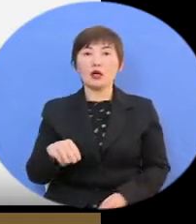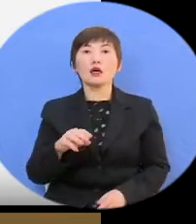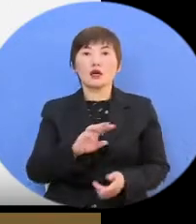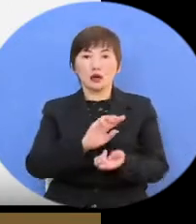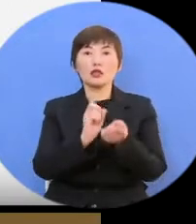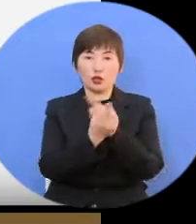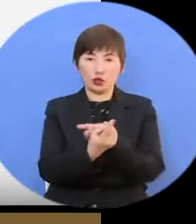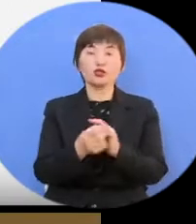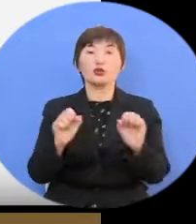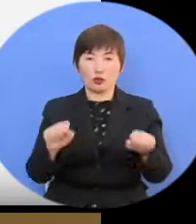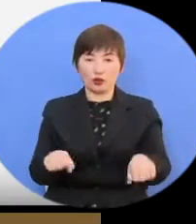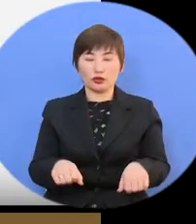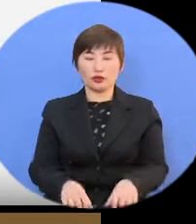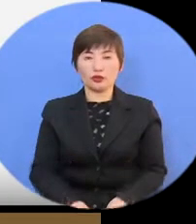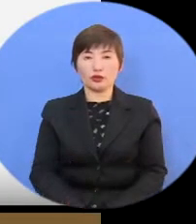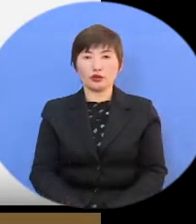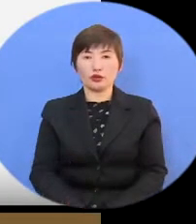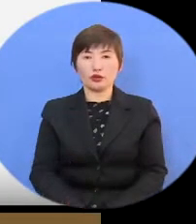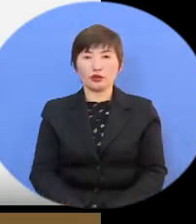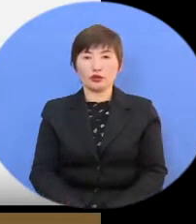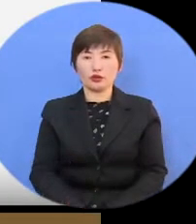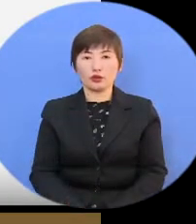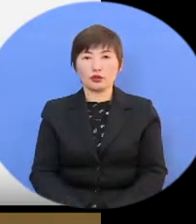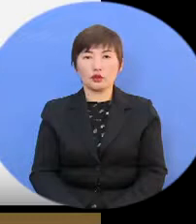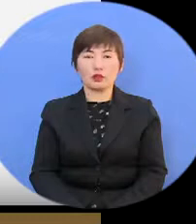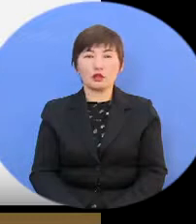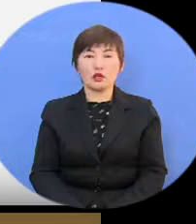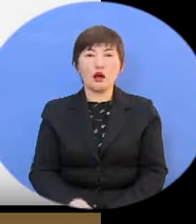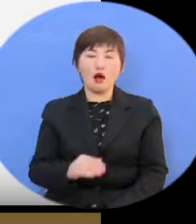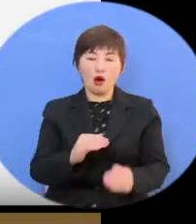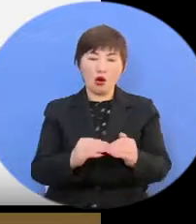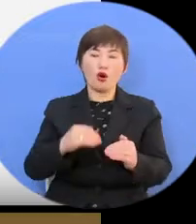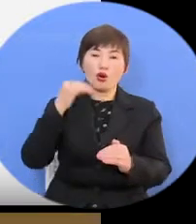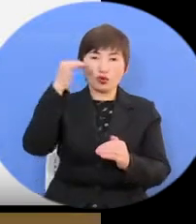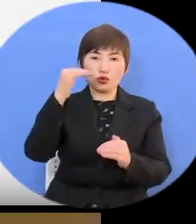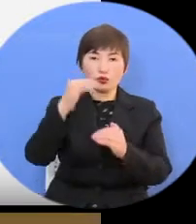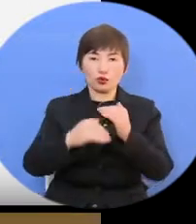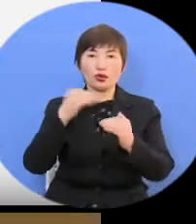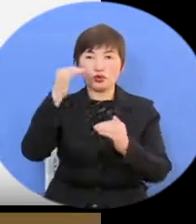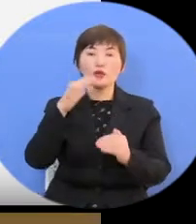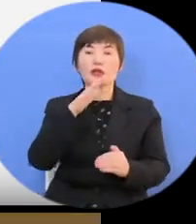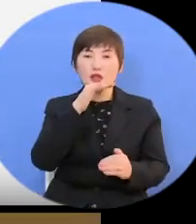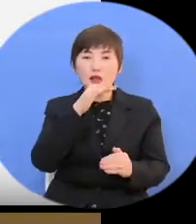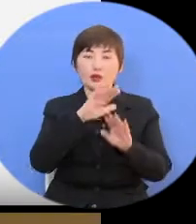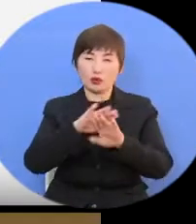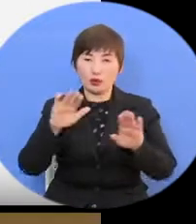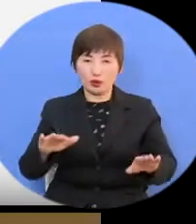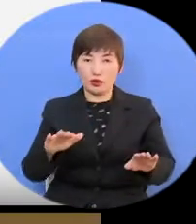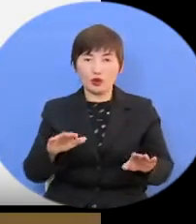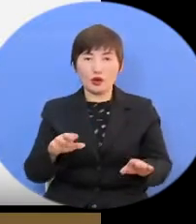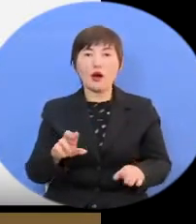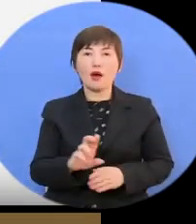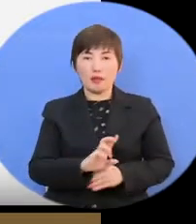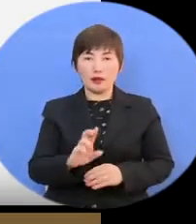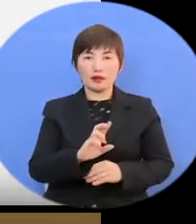илэрдэг байх нэ. За тэгвэл өсвөр насны энэ нь юутай холбоотой юм бэ гэхээр өсвөр насны сурагчид бэлгийн